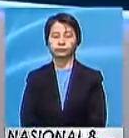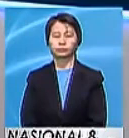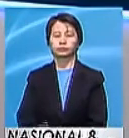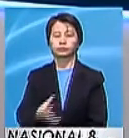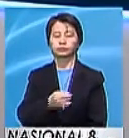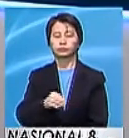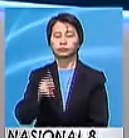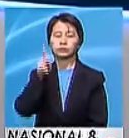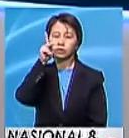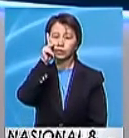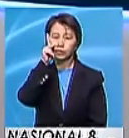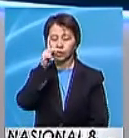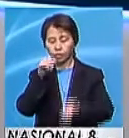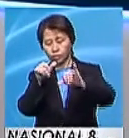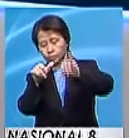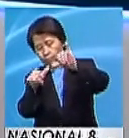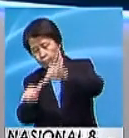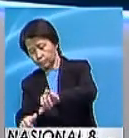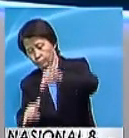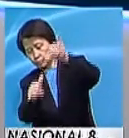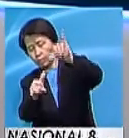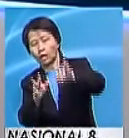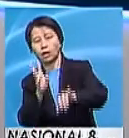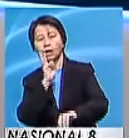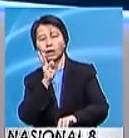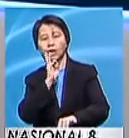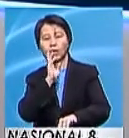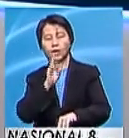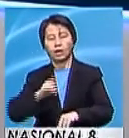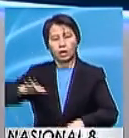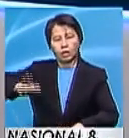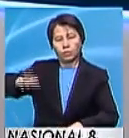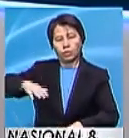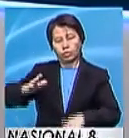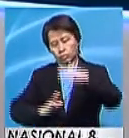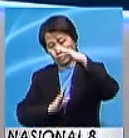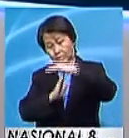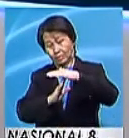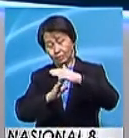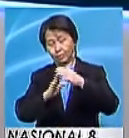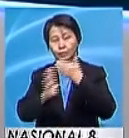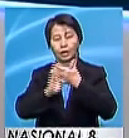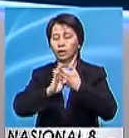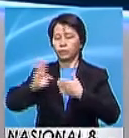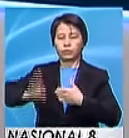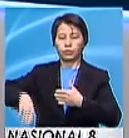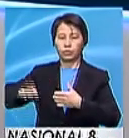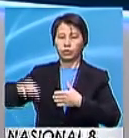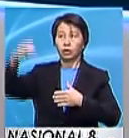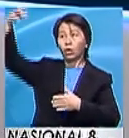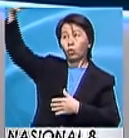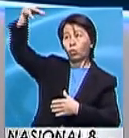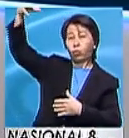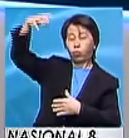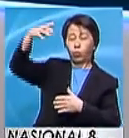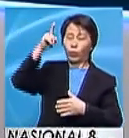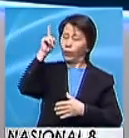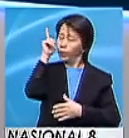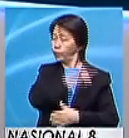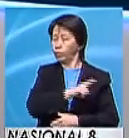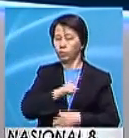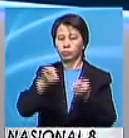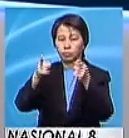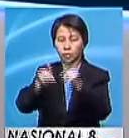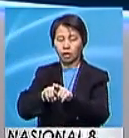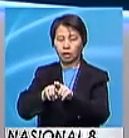Sementara di Kedah, paras air di tiga buah empangan di negeri itu belum mencapai tahap kritikal biarpun cuaca panas luar biasa